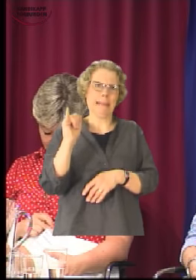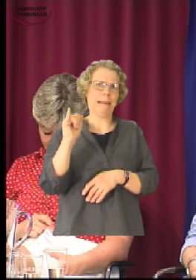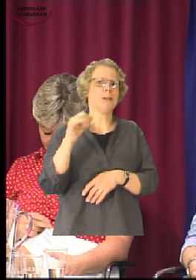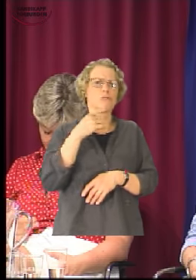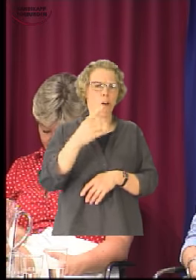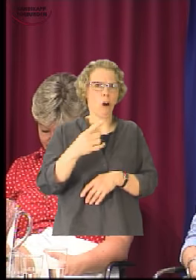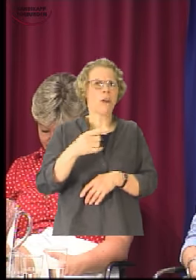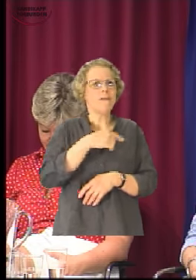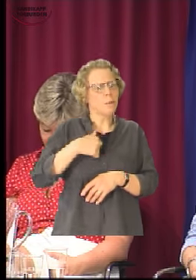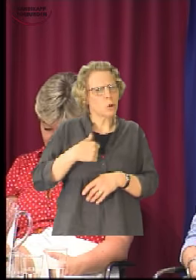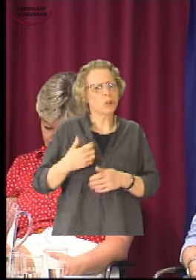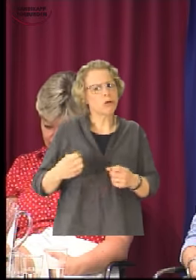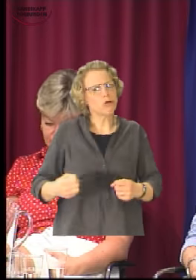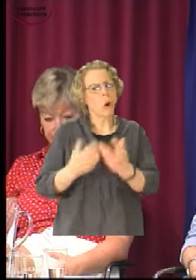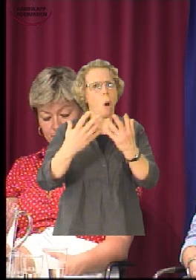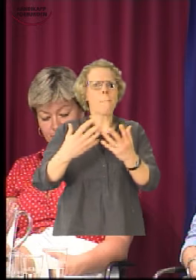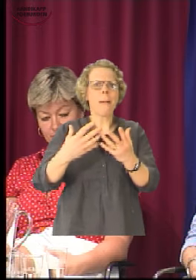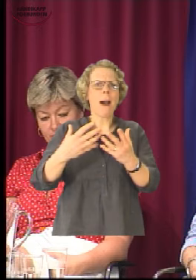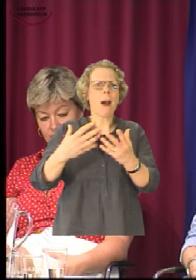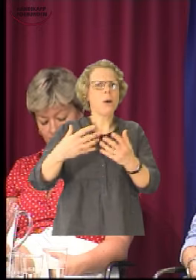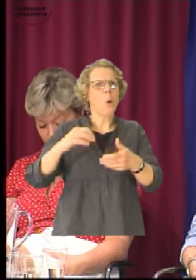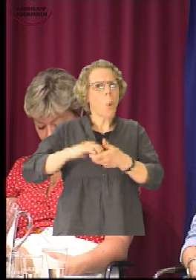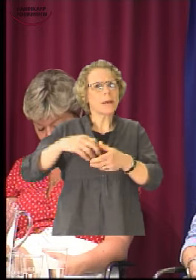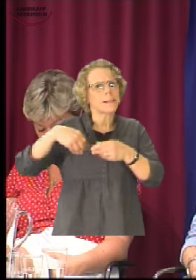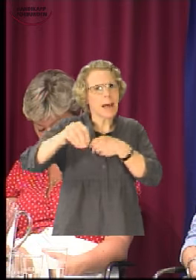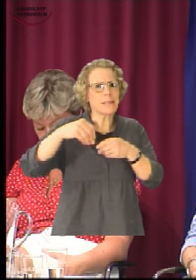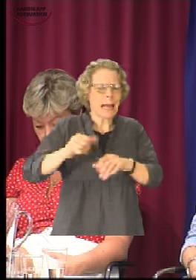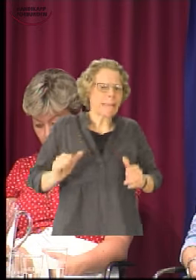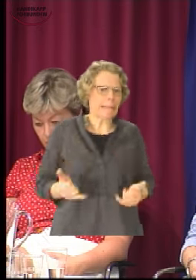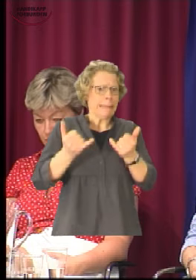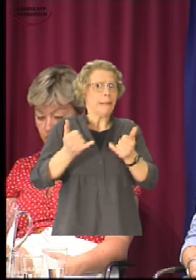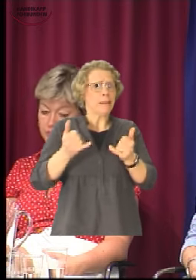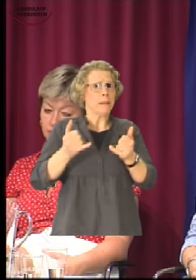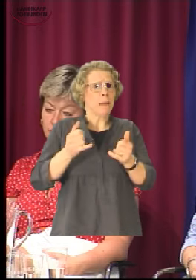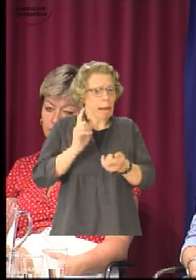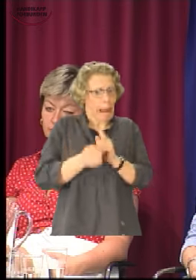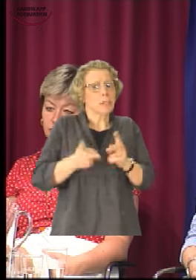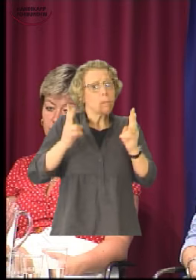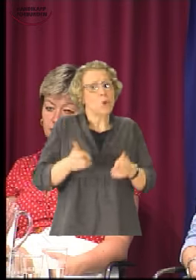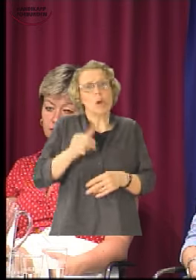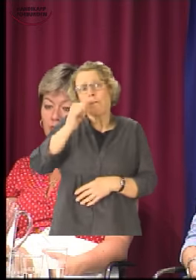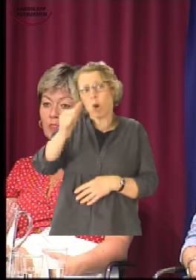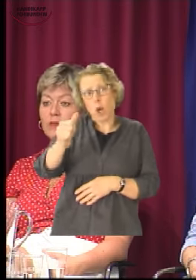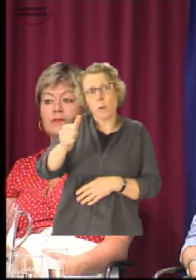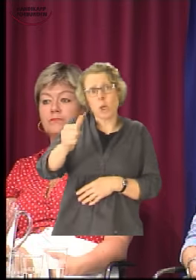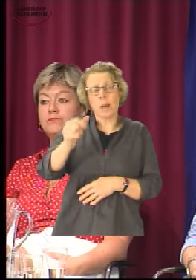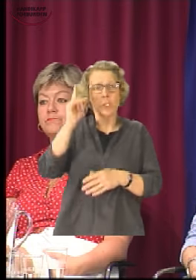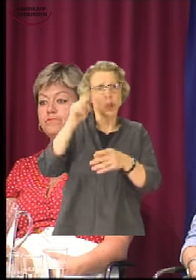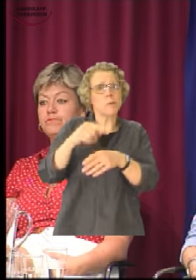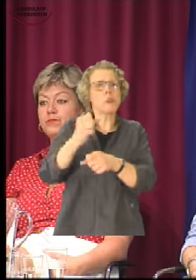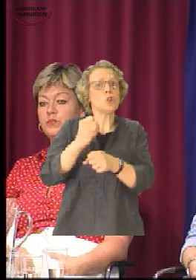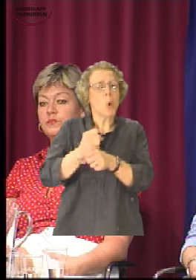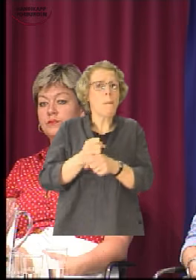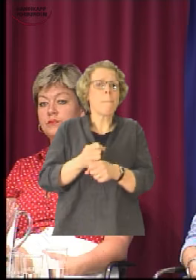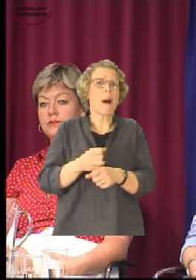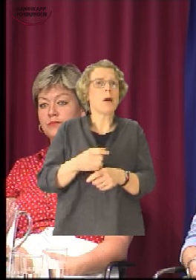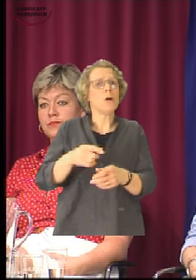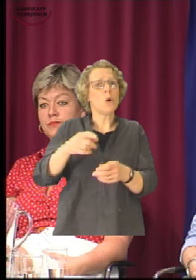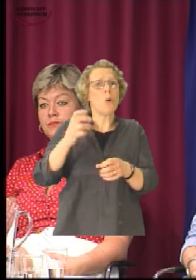skapar incitament i ett tidigt skede, kanske även förebyggande, för att arbeta förebyggande, att förhindra eller att